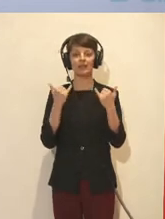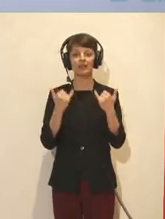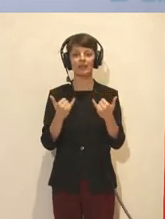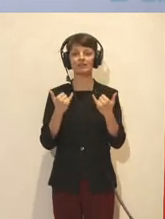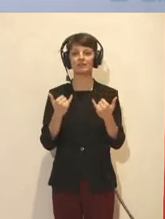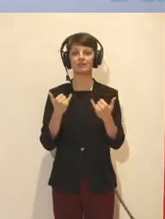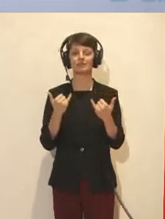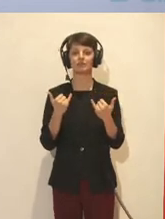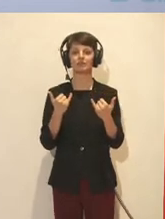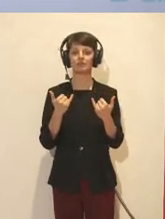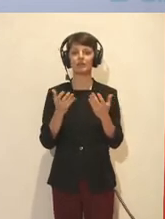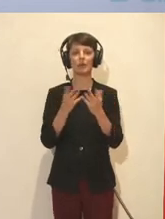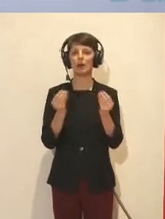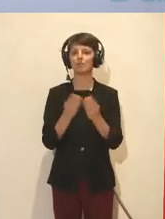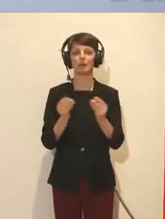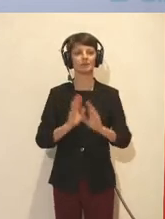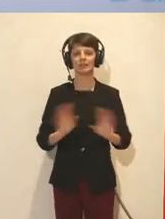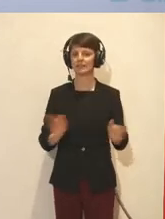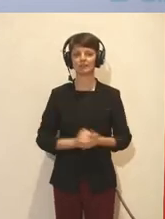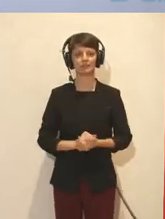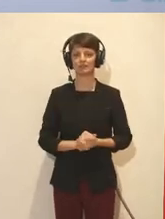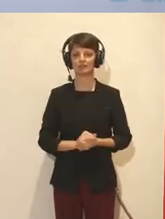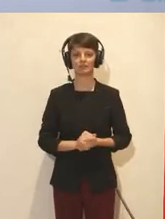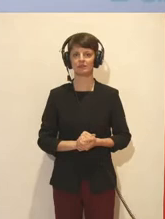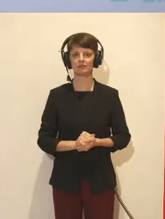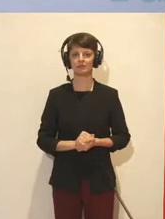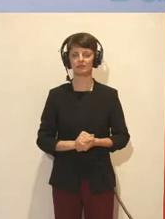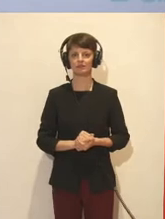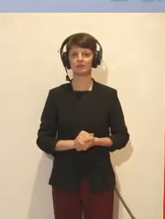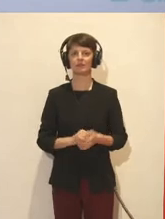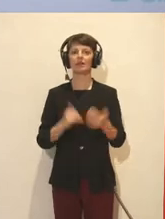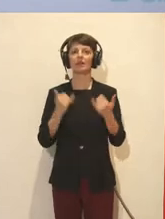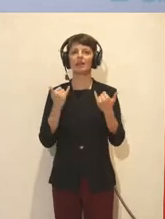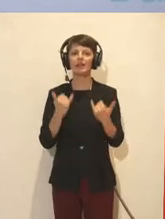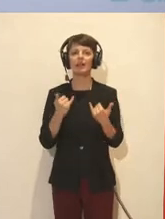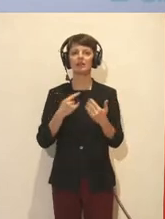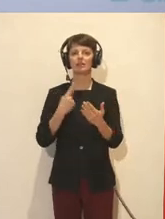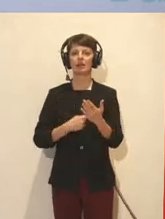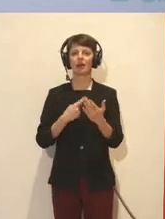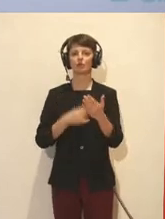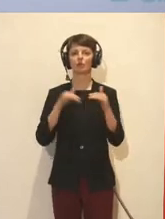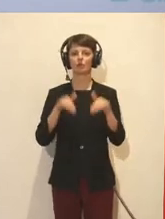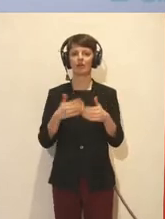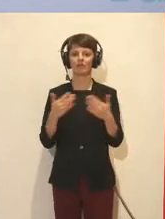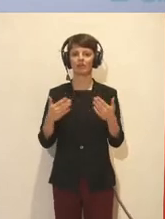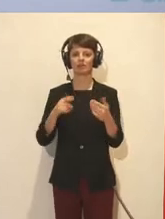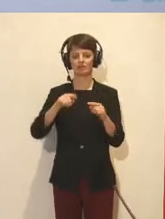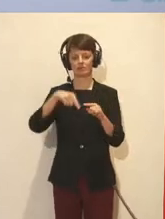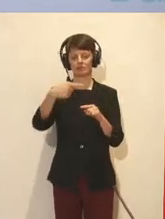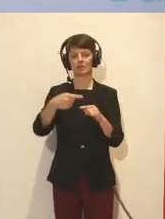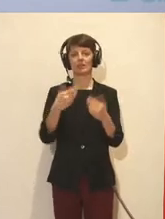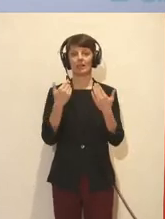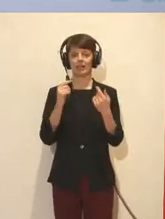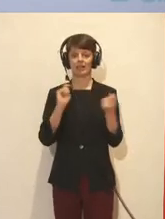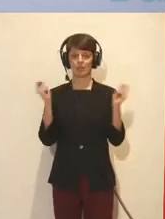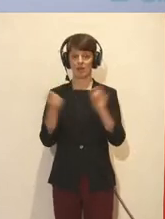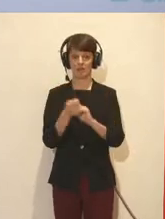verschwunden nein wir stehen vor den herausforderungen zur bewältigung des klimawandels